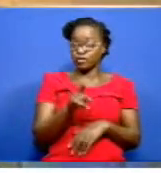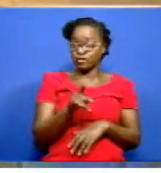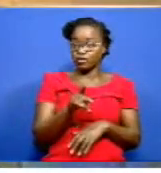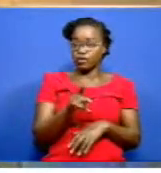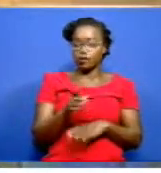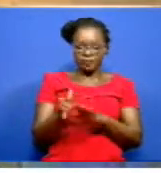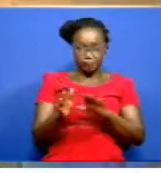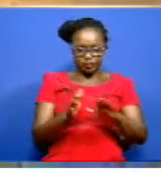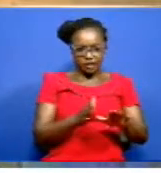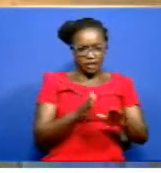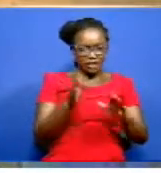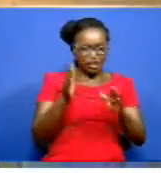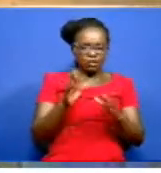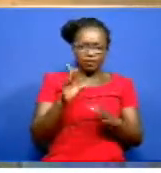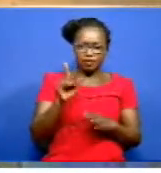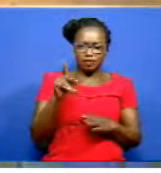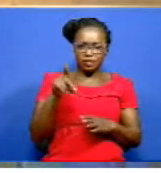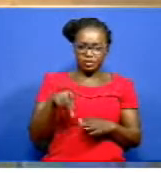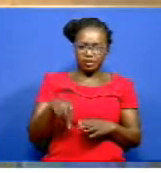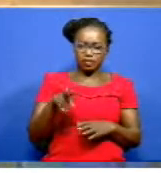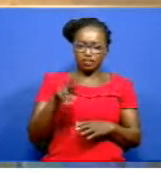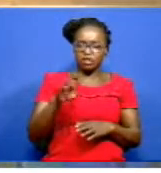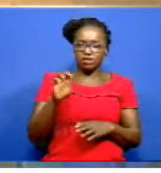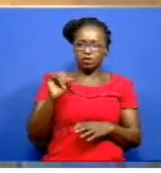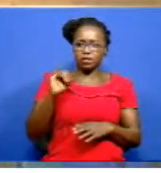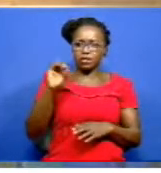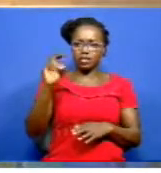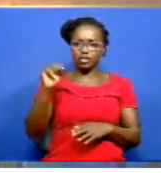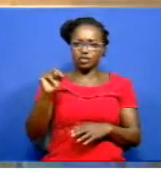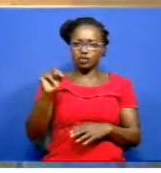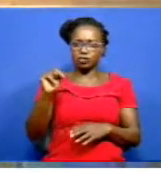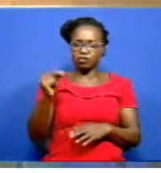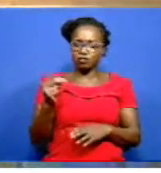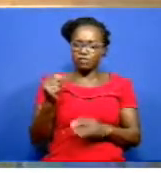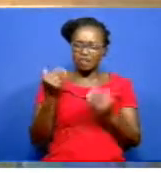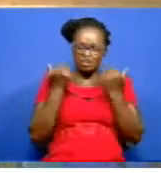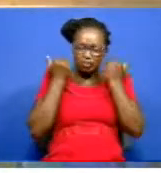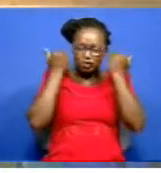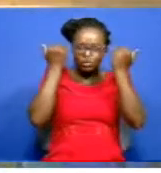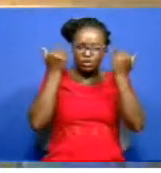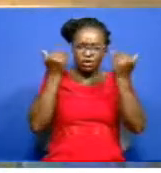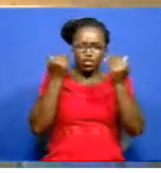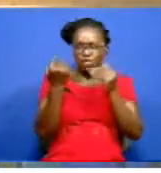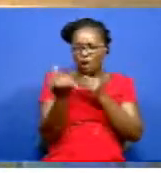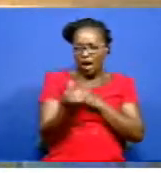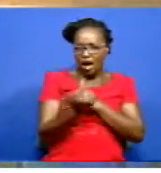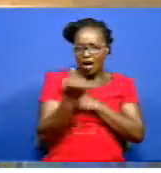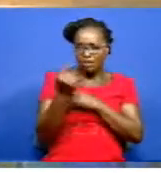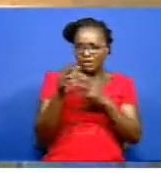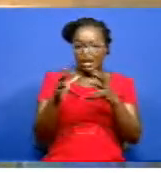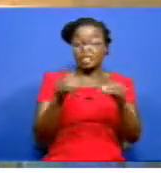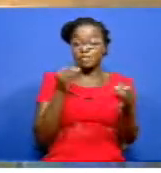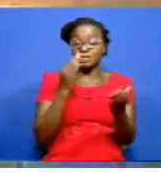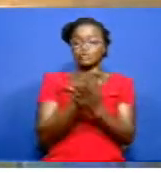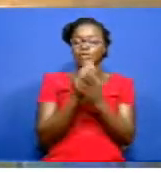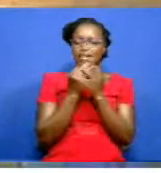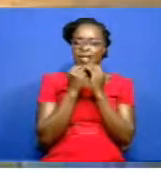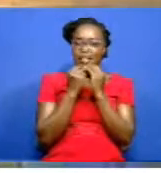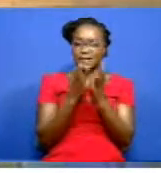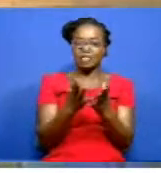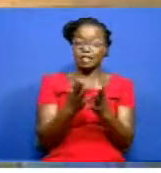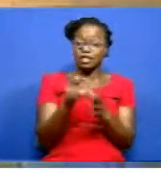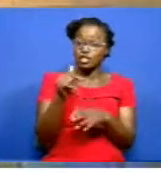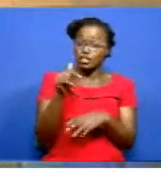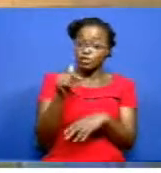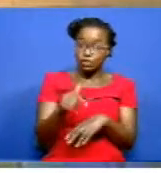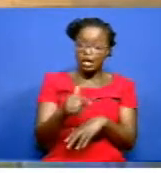depression, unasikia ukiwa isolated, au accept reality tuseme. ile ukiambiwa leo ni